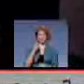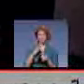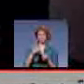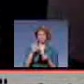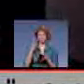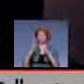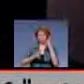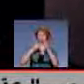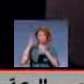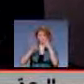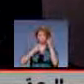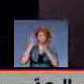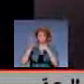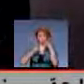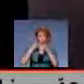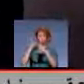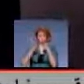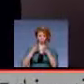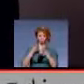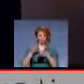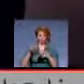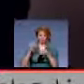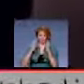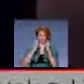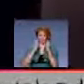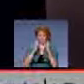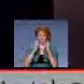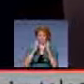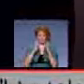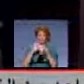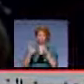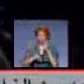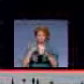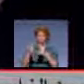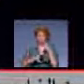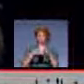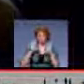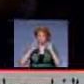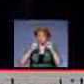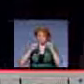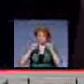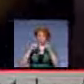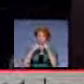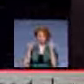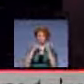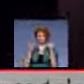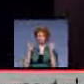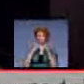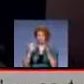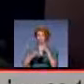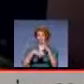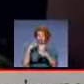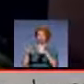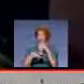سريرين وبعديها ب 10 ايام ولا 15 يوم برضه نفس السريرين برضه بالخدمين بالمراتب بكله برضه بس انا غسلت ال 11 انا ببات في